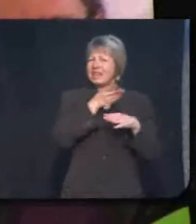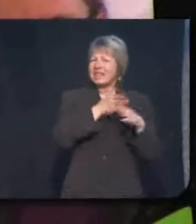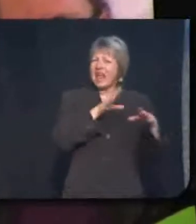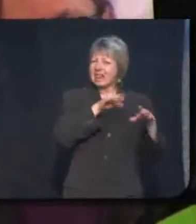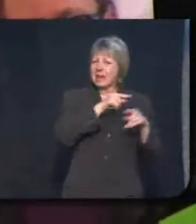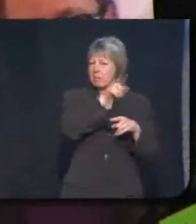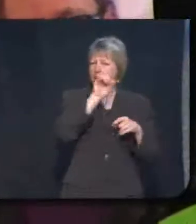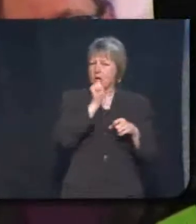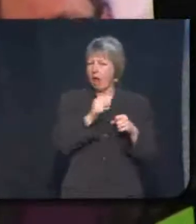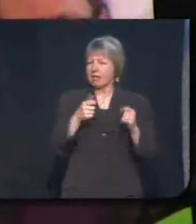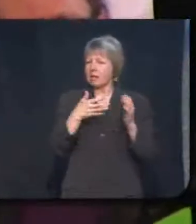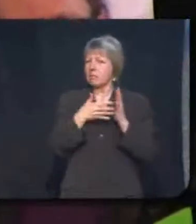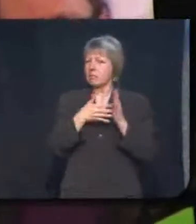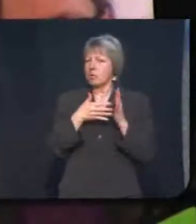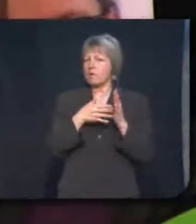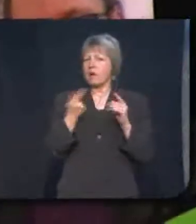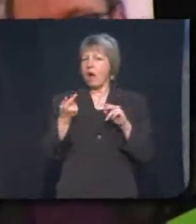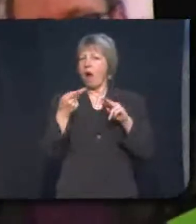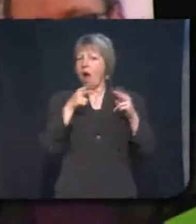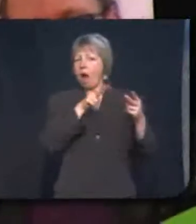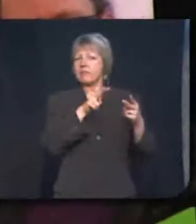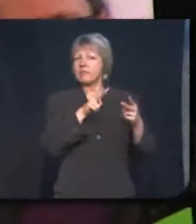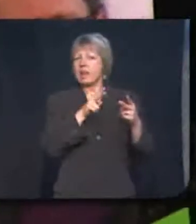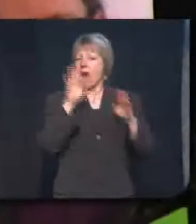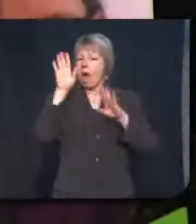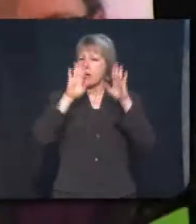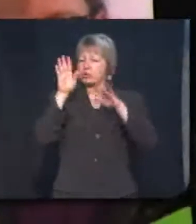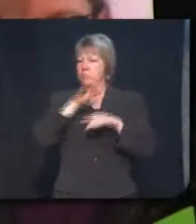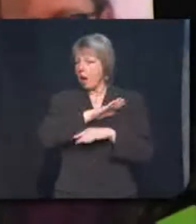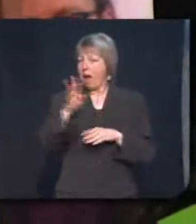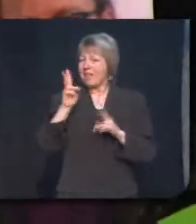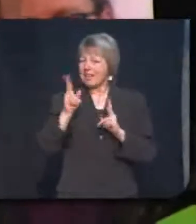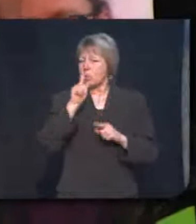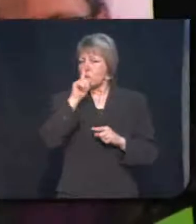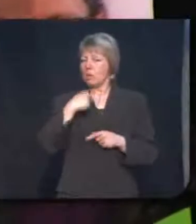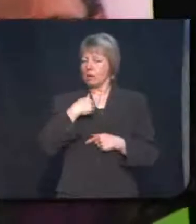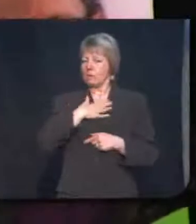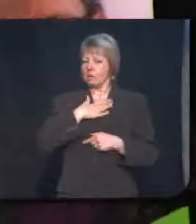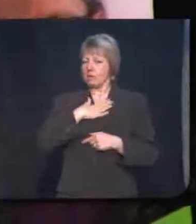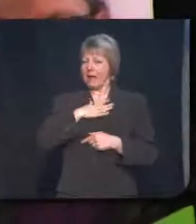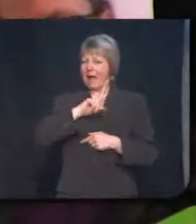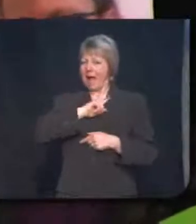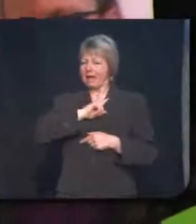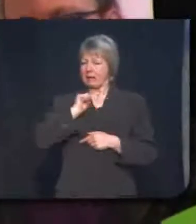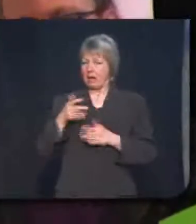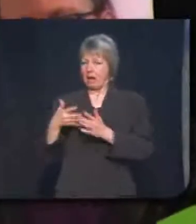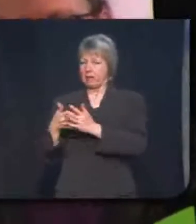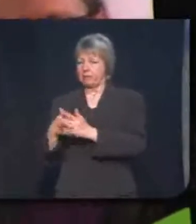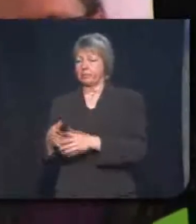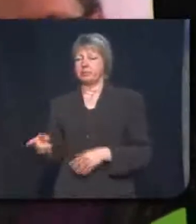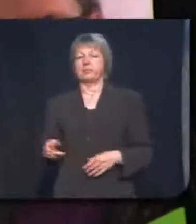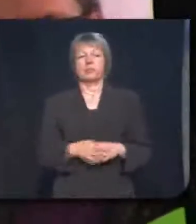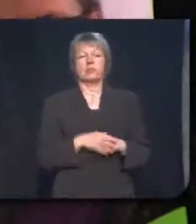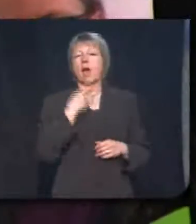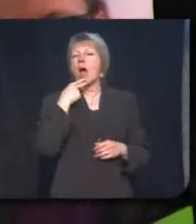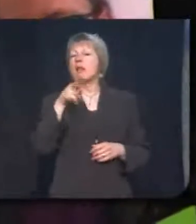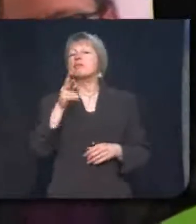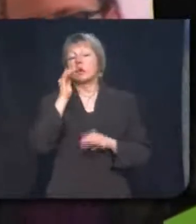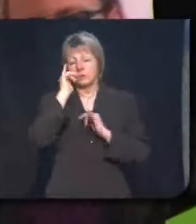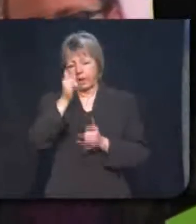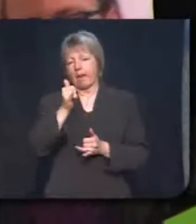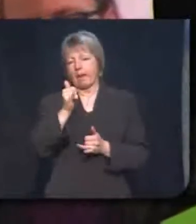ob die anderen Abstimmungen alle richtig erfasst wurden nur meine eigene kann ich überprüfen ja ich kann nicht